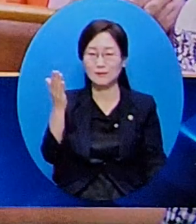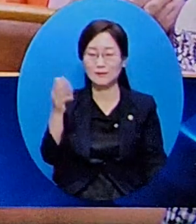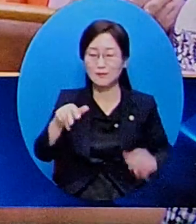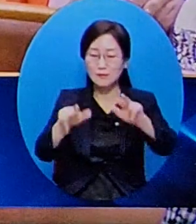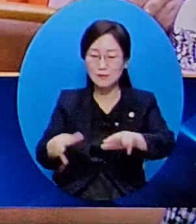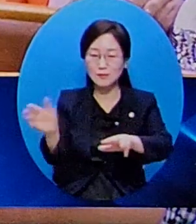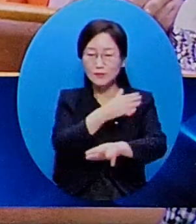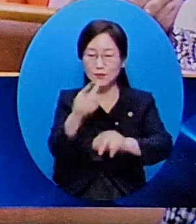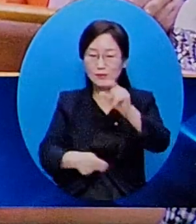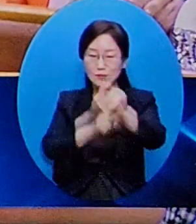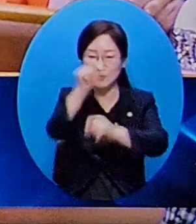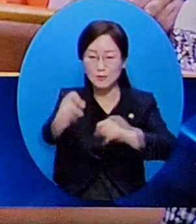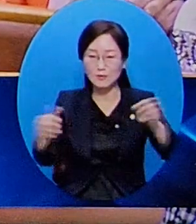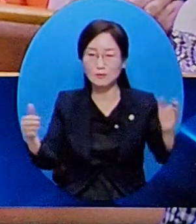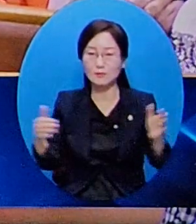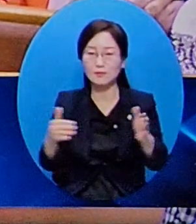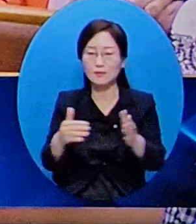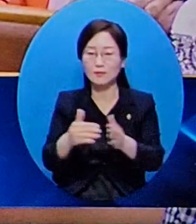지금부터 영원토록